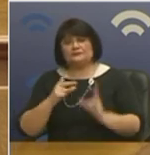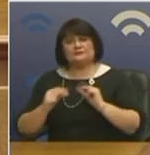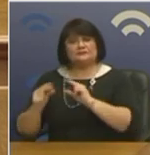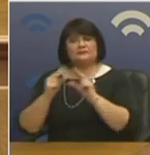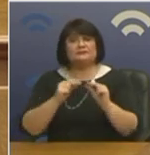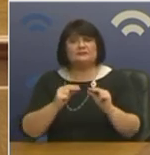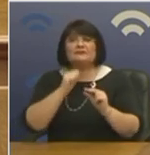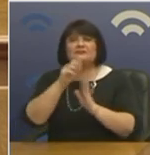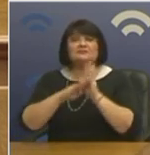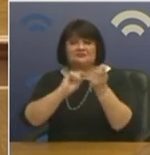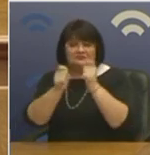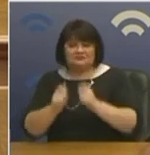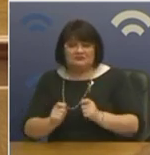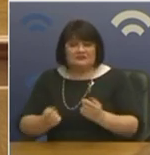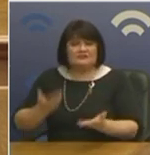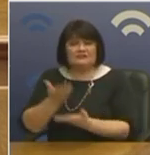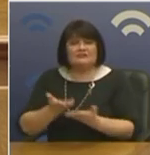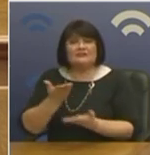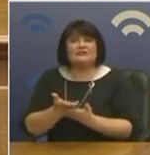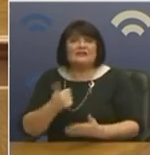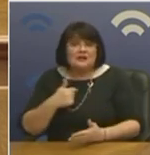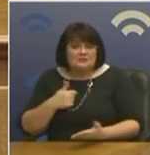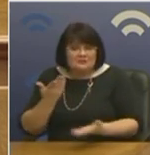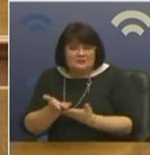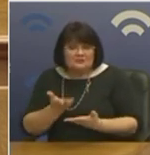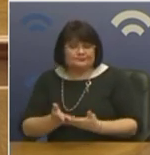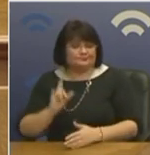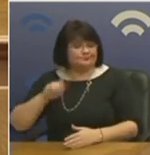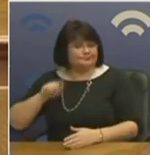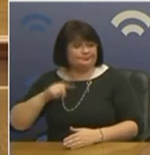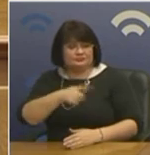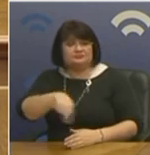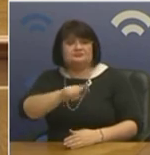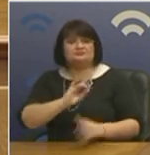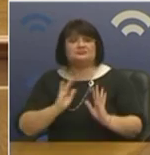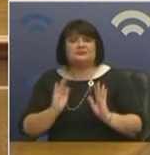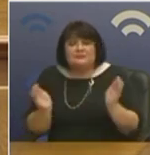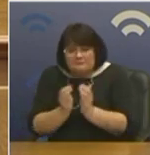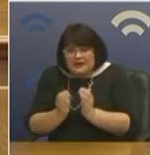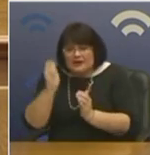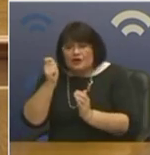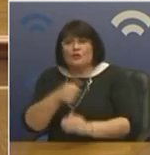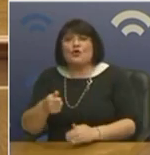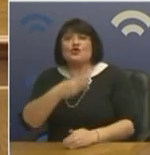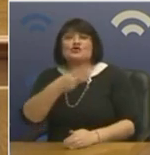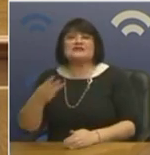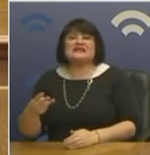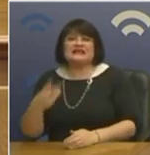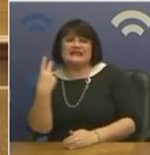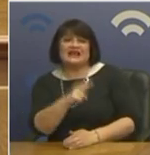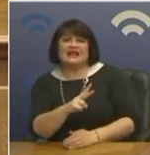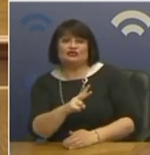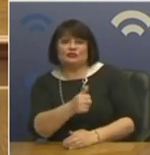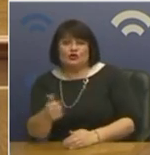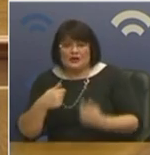συνταγματική αναθεώρηση, αλλά οι προτάσεις των μικρών κομμάτων δεν ακούστηκαν καθόλου. Φαίνεται μόνο τις προτάσεις του ΣΥΡΙΖΑ και τις δικές σας. Για ποιο